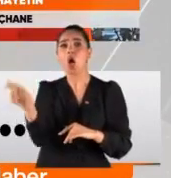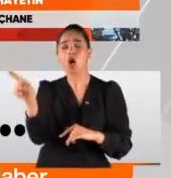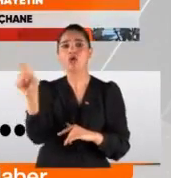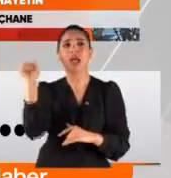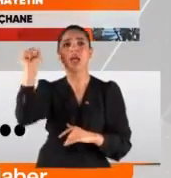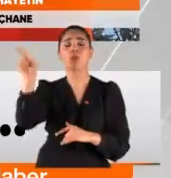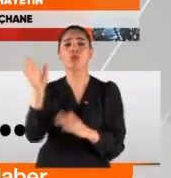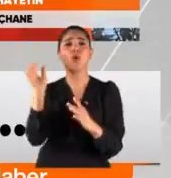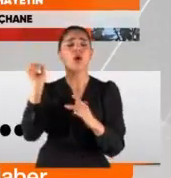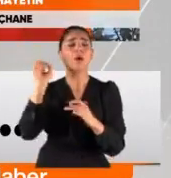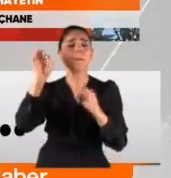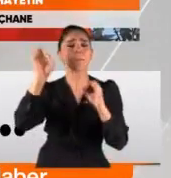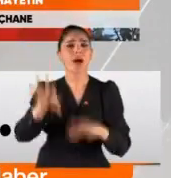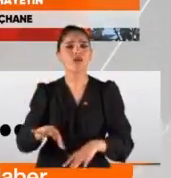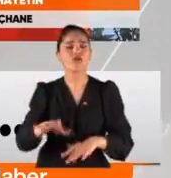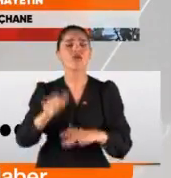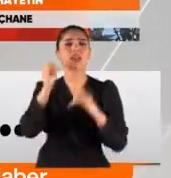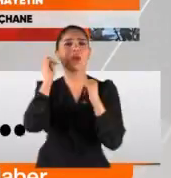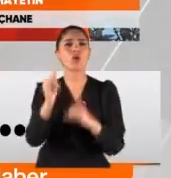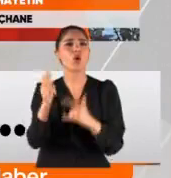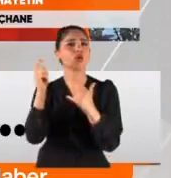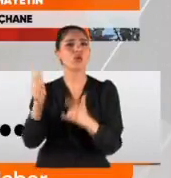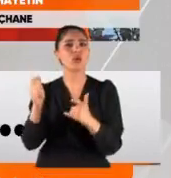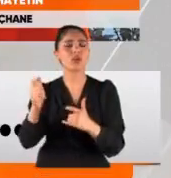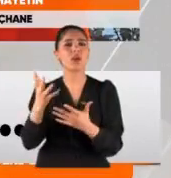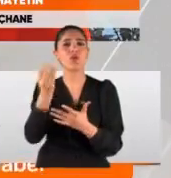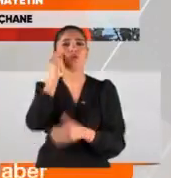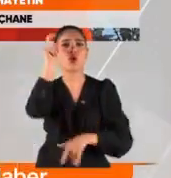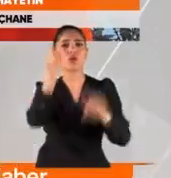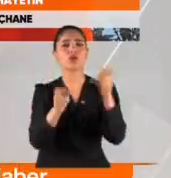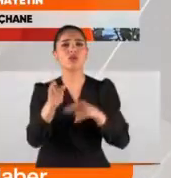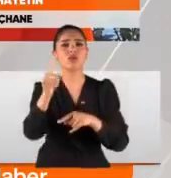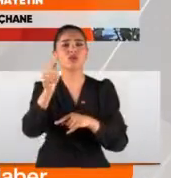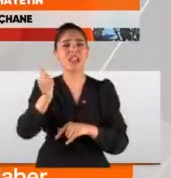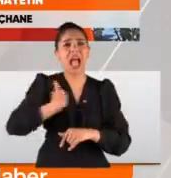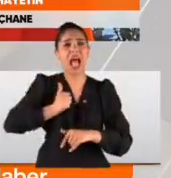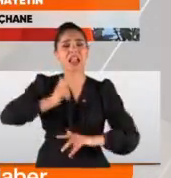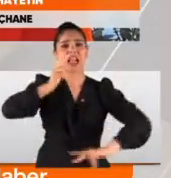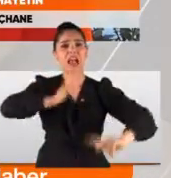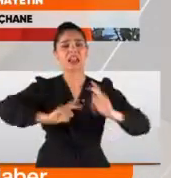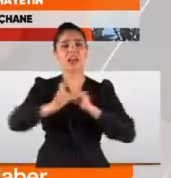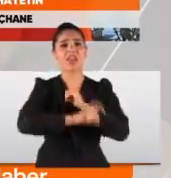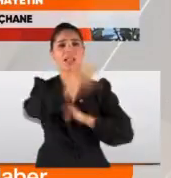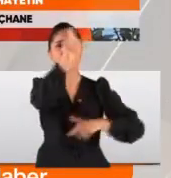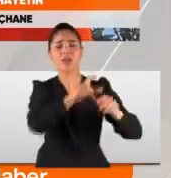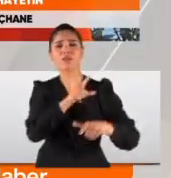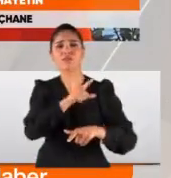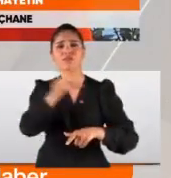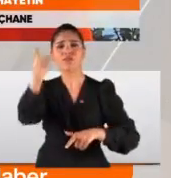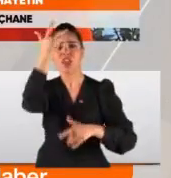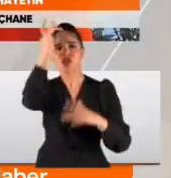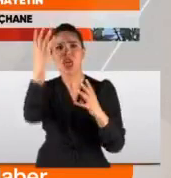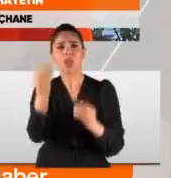hain kalkışmanın en kanlı duraklarından birinde onlarca insanımızı asker üniformalı teröristlerin kurşunlarıyla